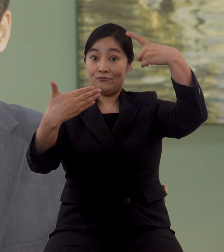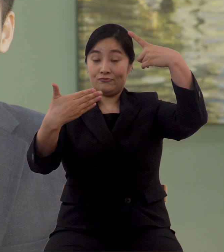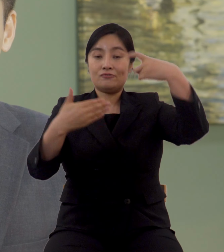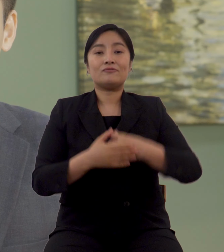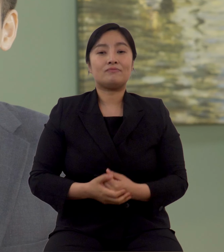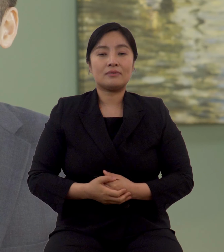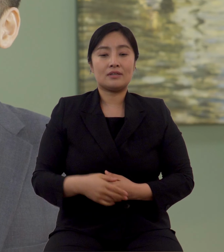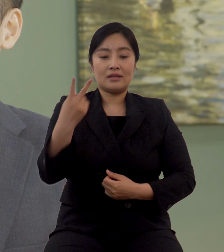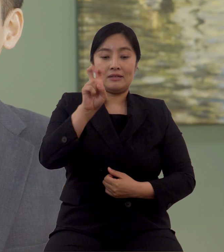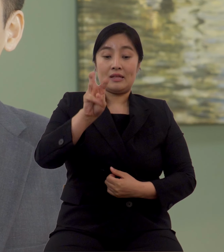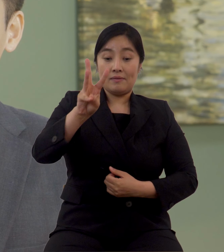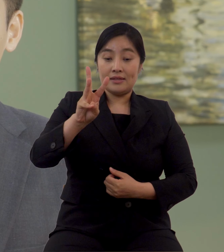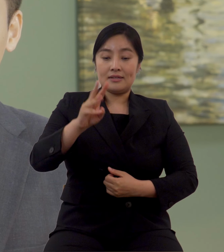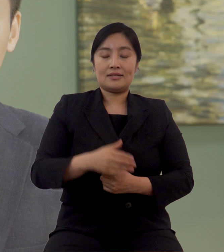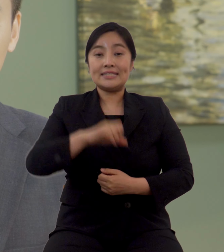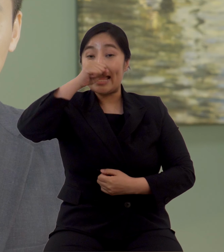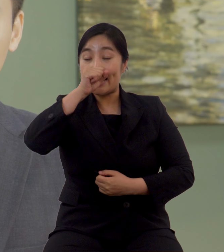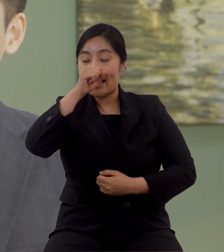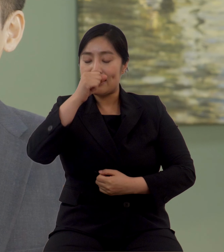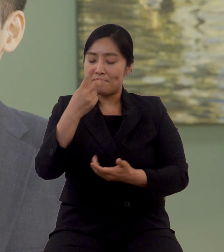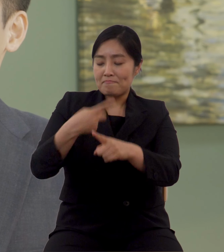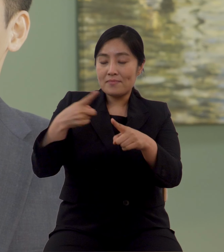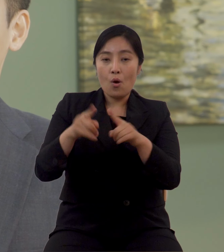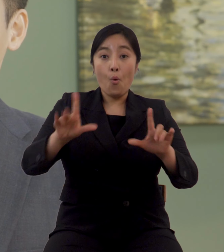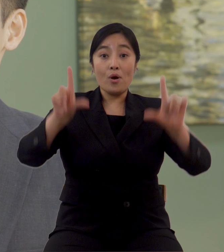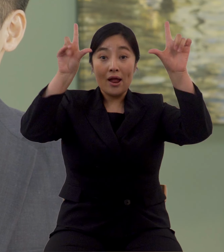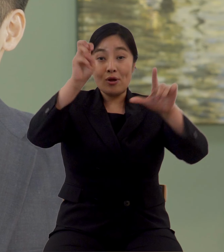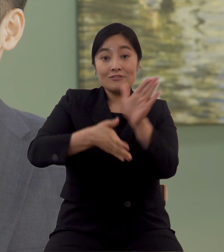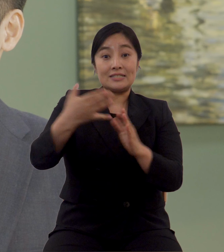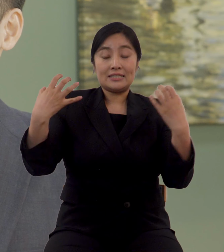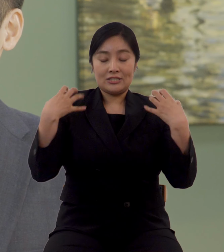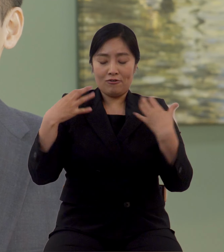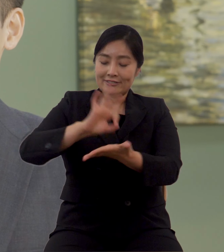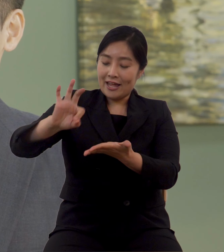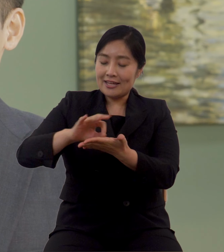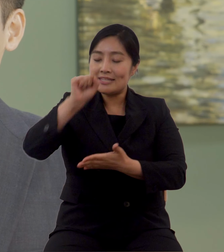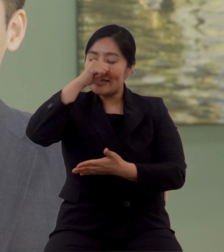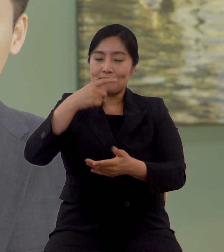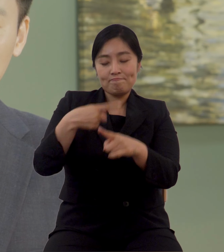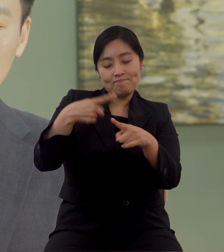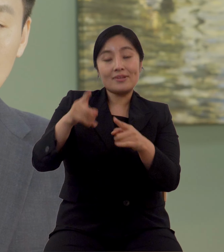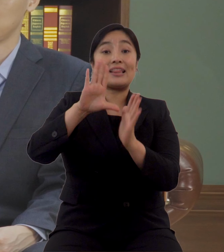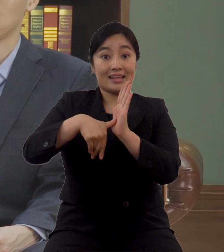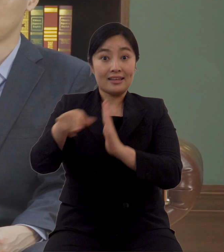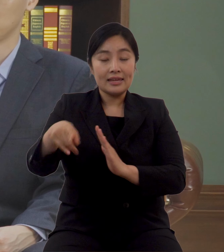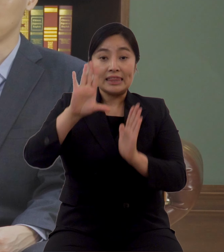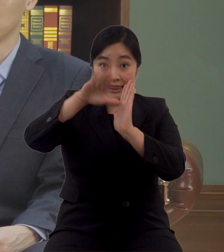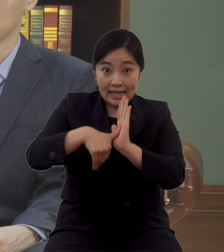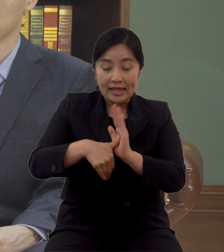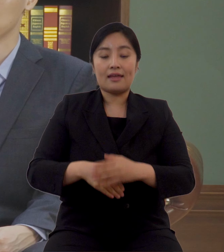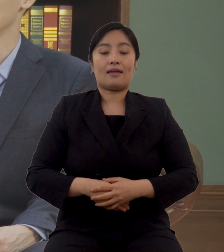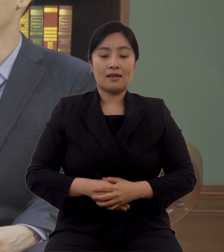있었던 2023년도 예산안 심의, 그러니까 올해 광주광역시청이 사용하는 예산을 심의하는 자리였습니다. 이